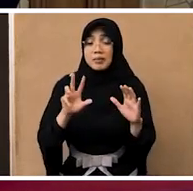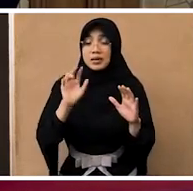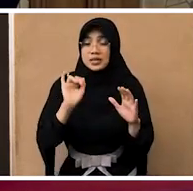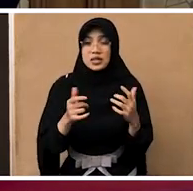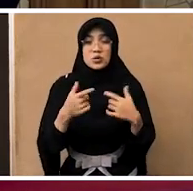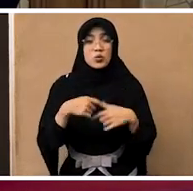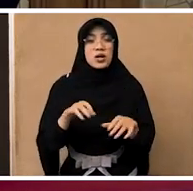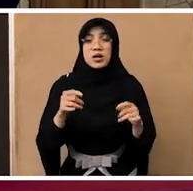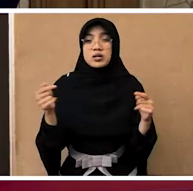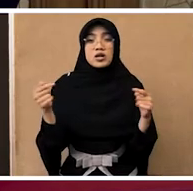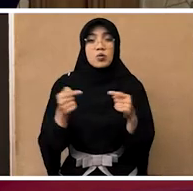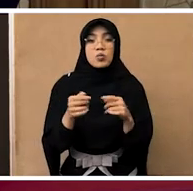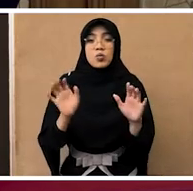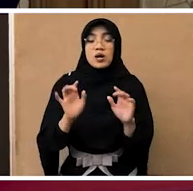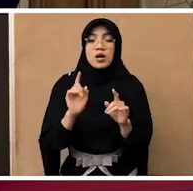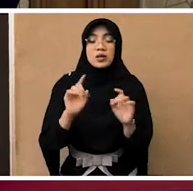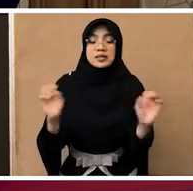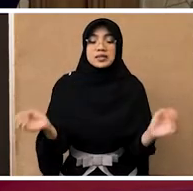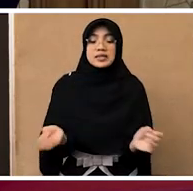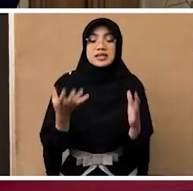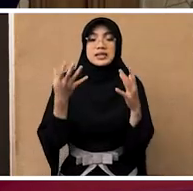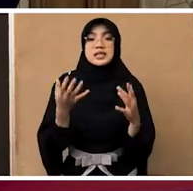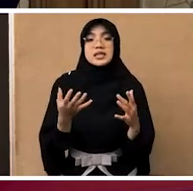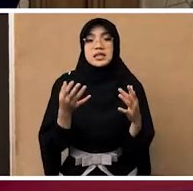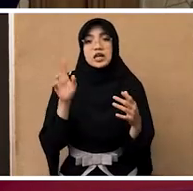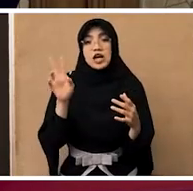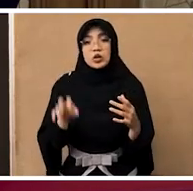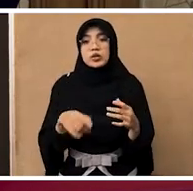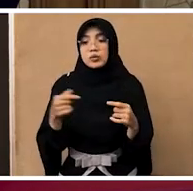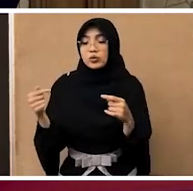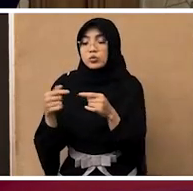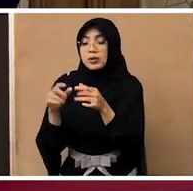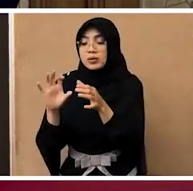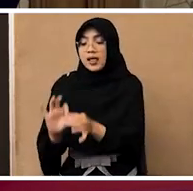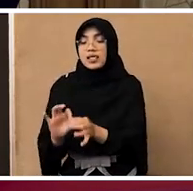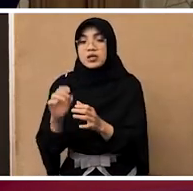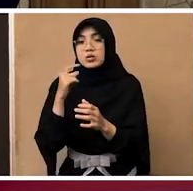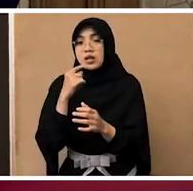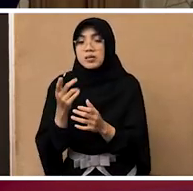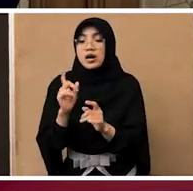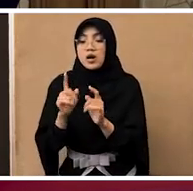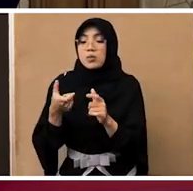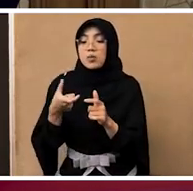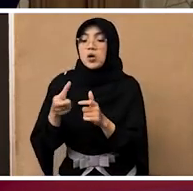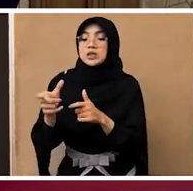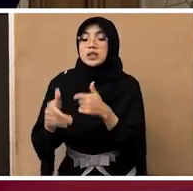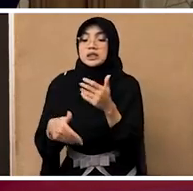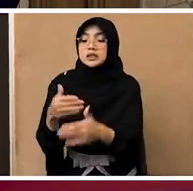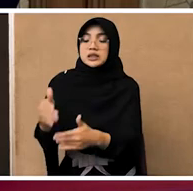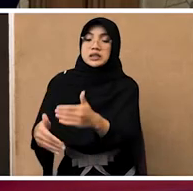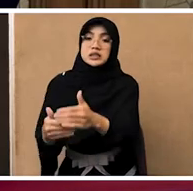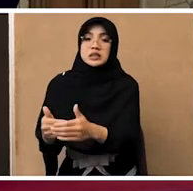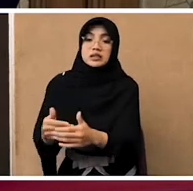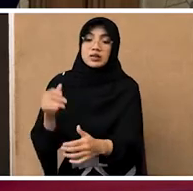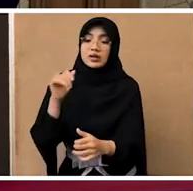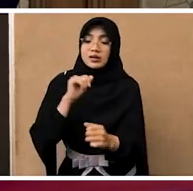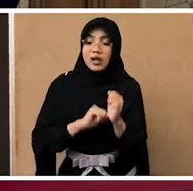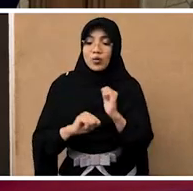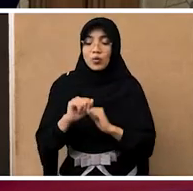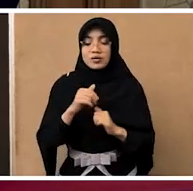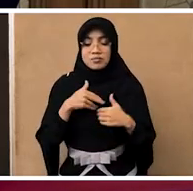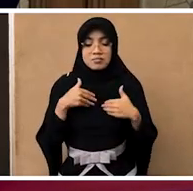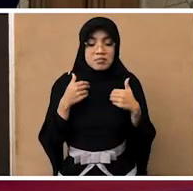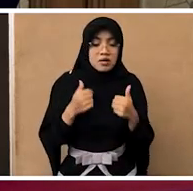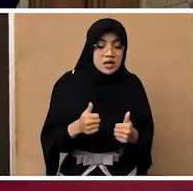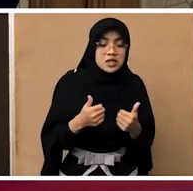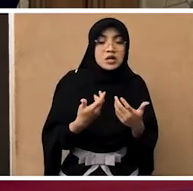enggak relevan dikaitkan dengan kejadian gitu dia harusnya dikaitkannya ee ketika proses gitu dia berkelakuan baik atau